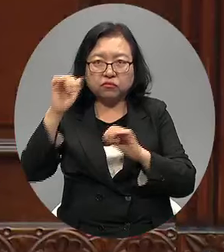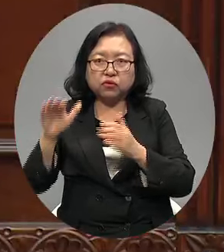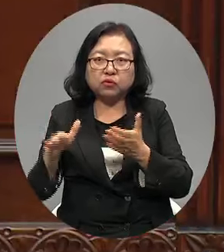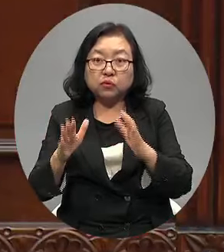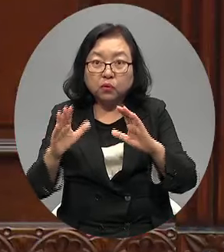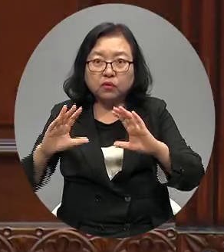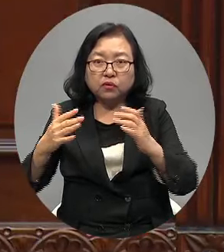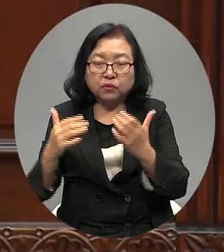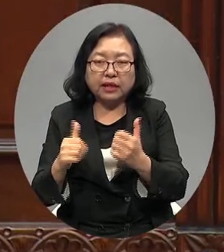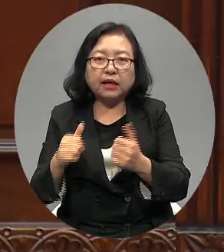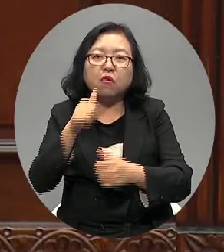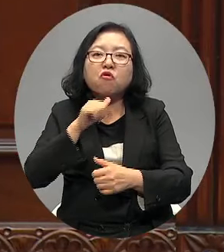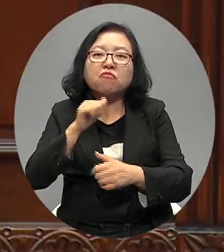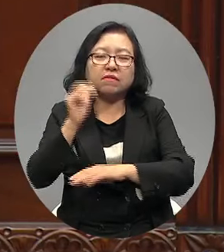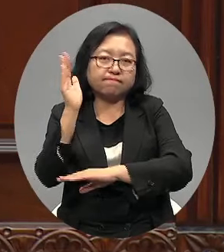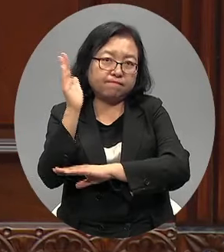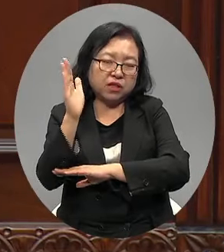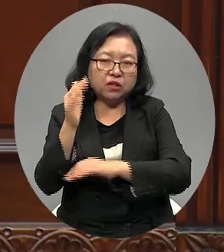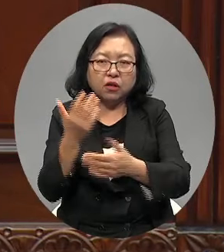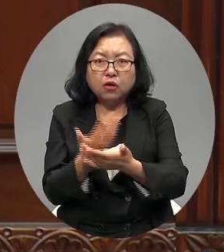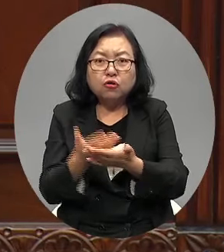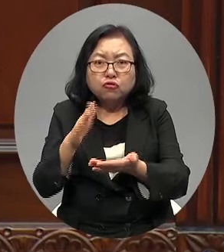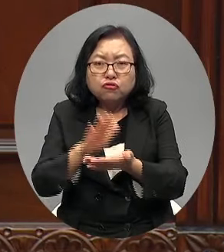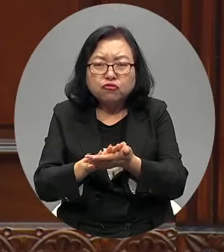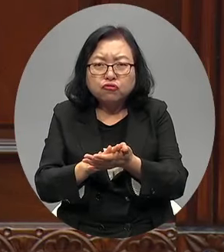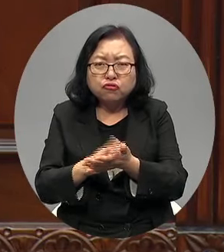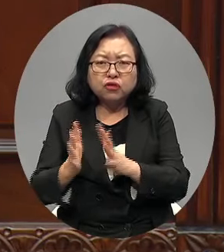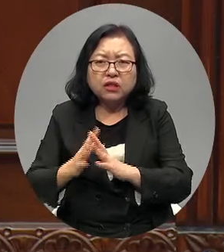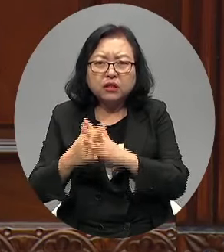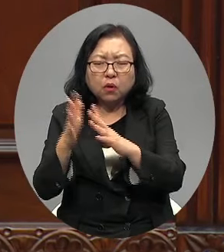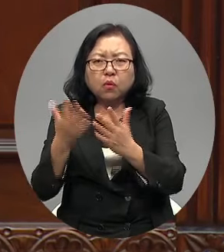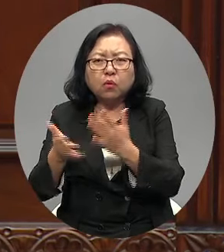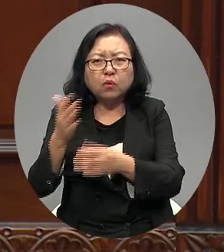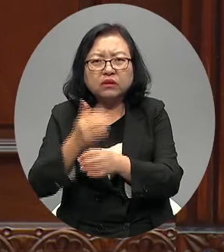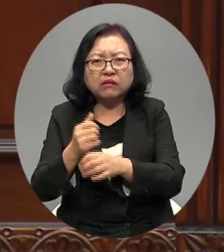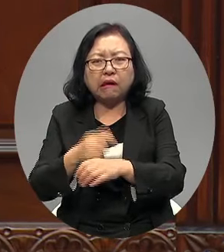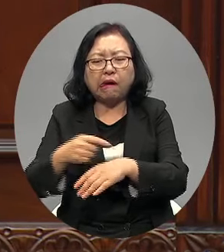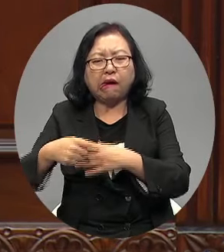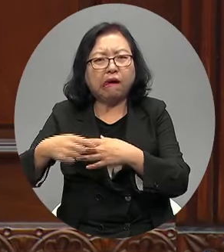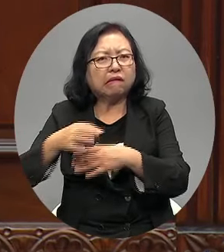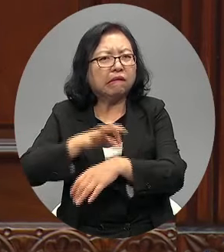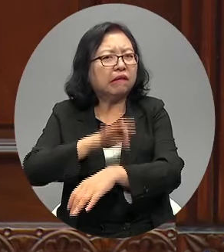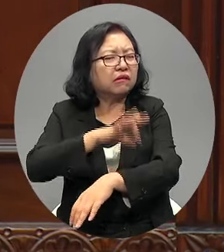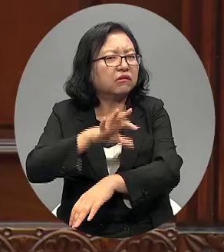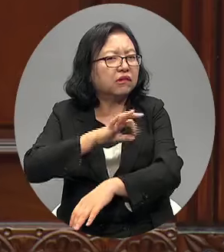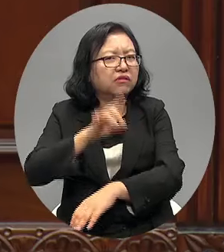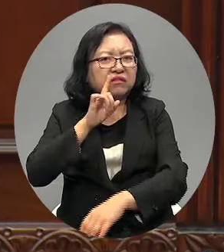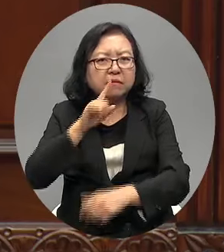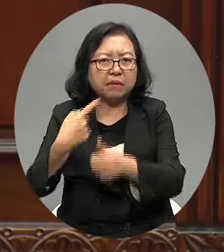5분 발언을 통해 복구 공사가 무성의하고 형식적이라고 비판했습니다.